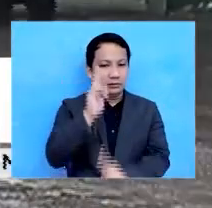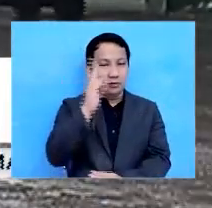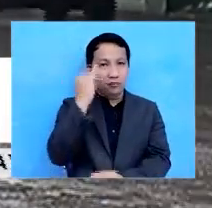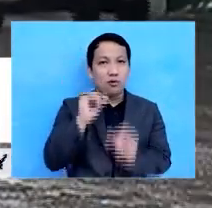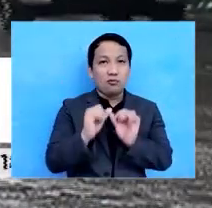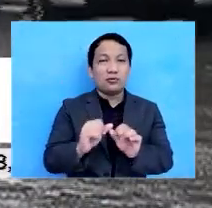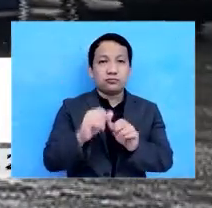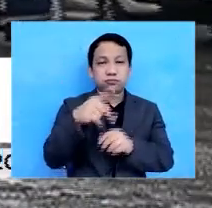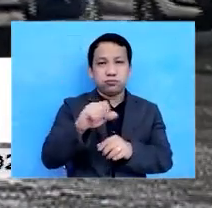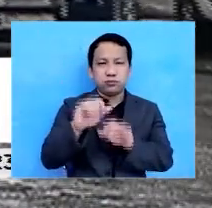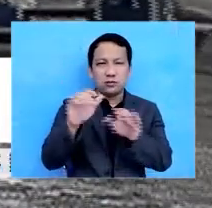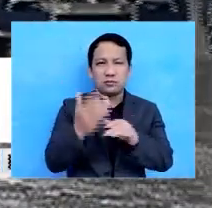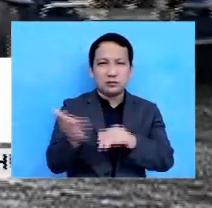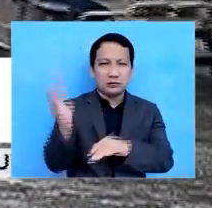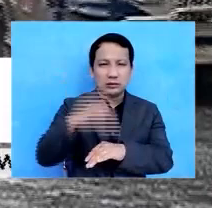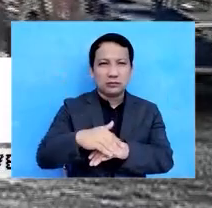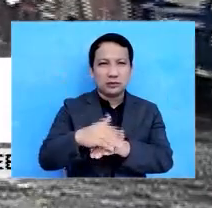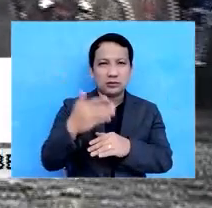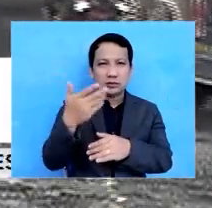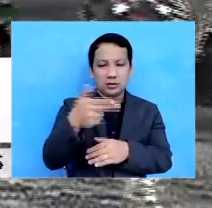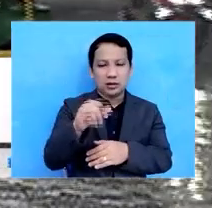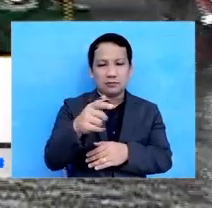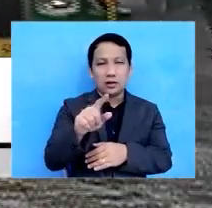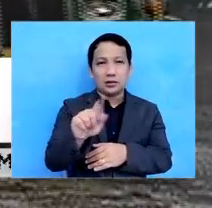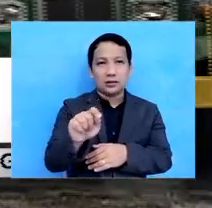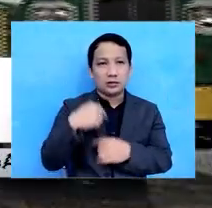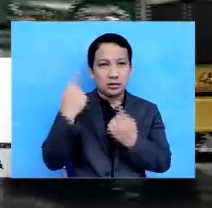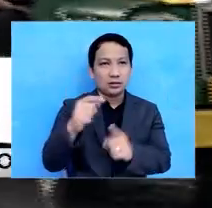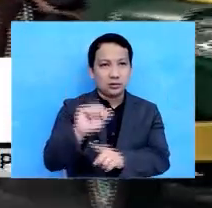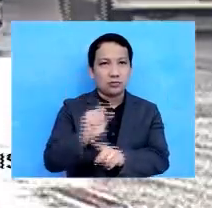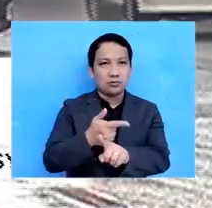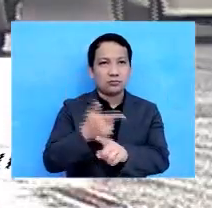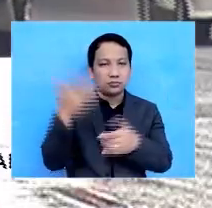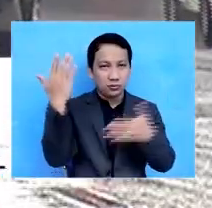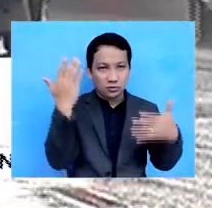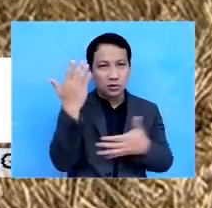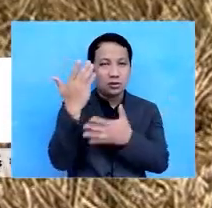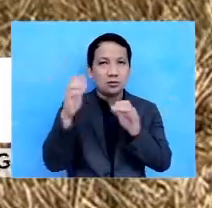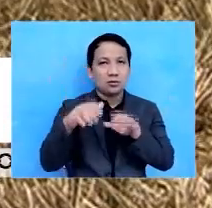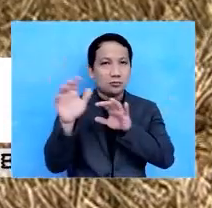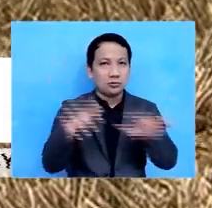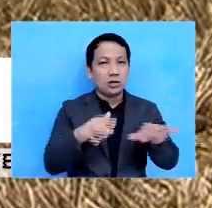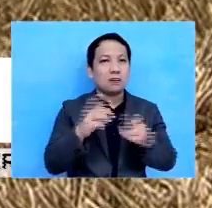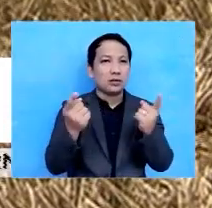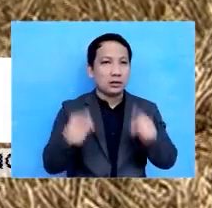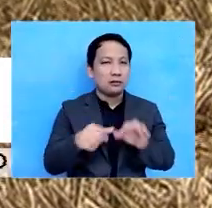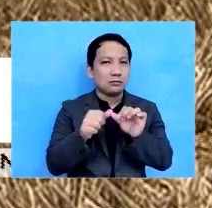sa PAGASA, tatagal ang habagat season hanggang Agosto. Pagkapos niyan, mangyayari